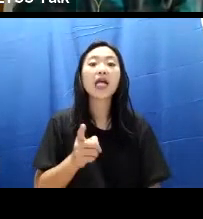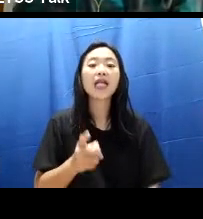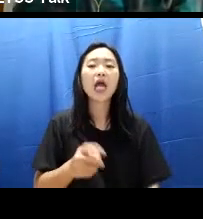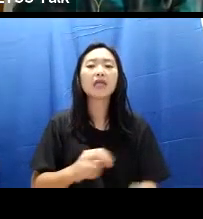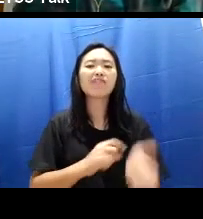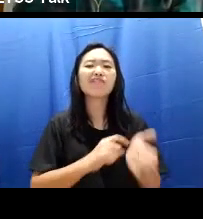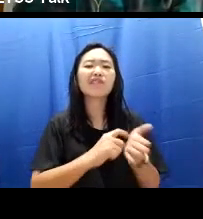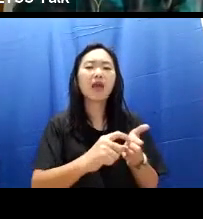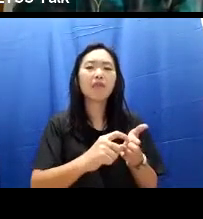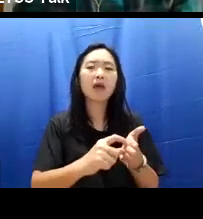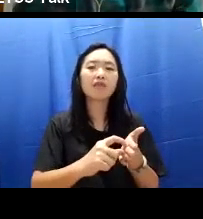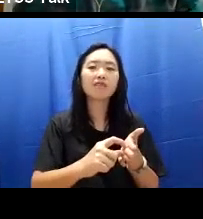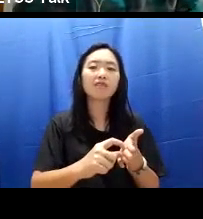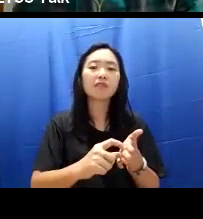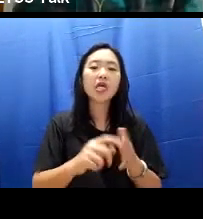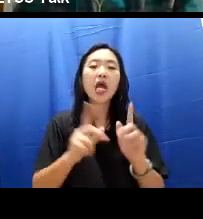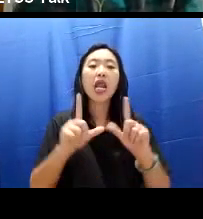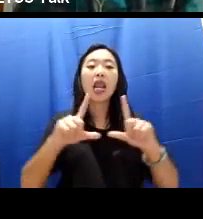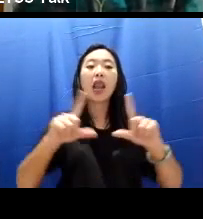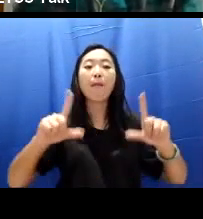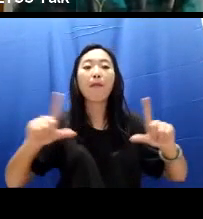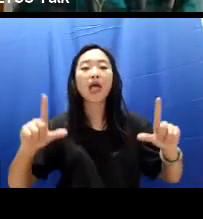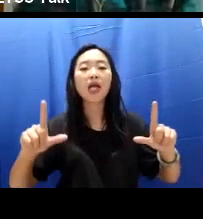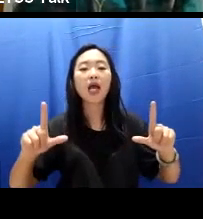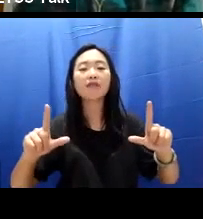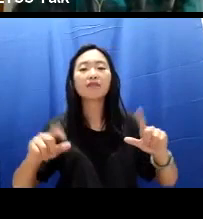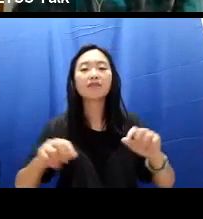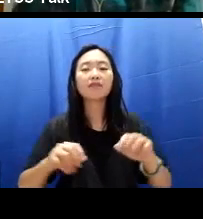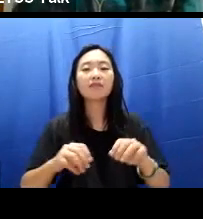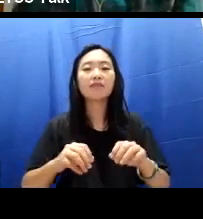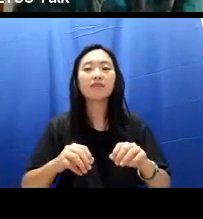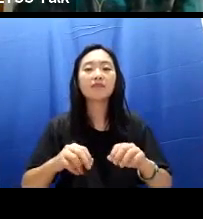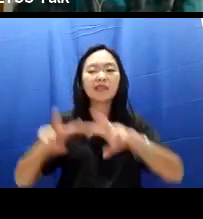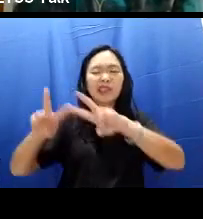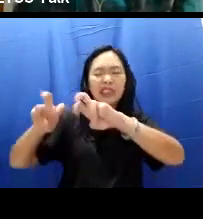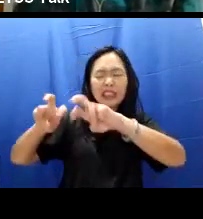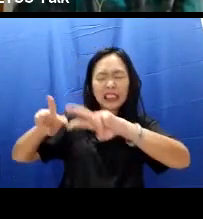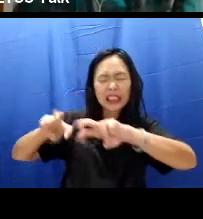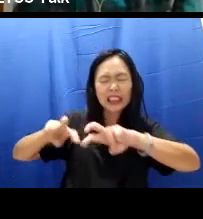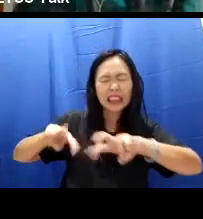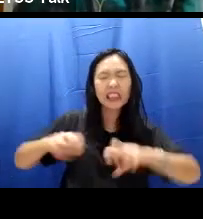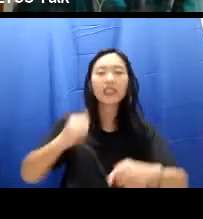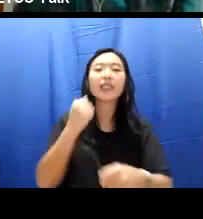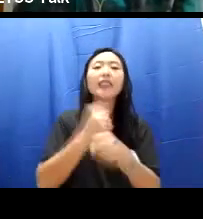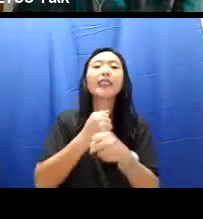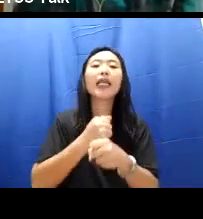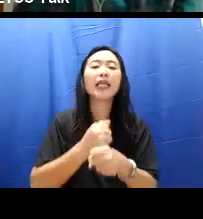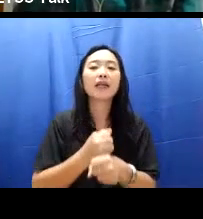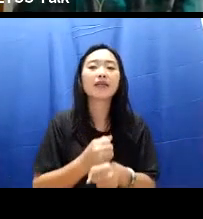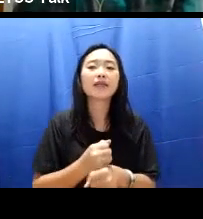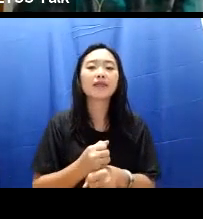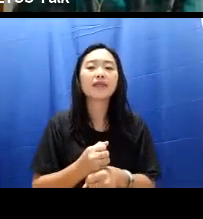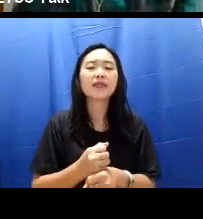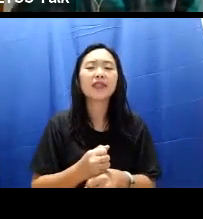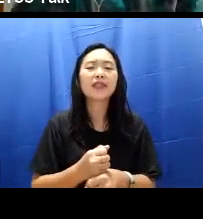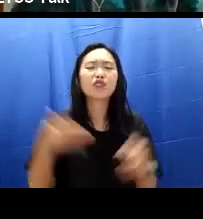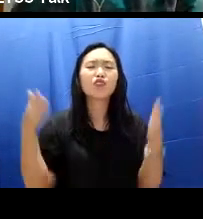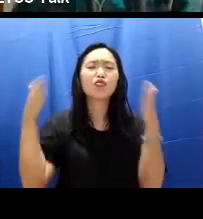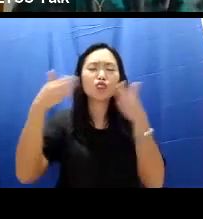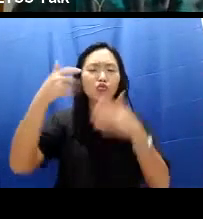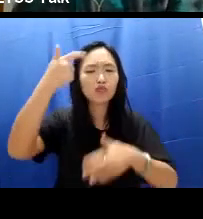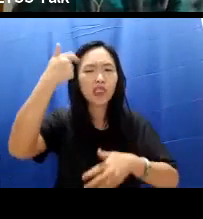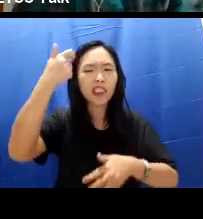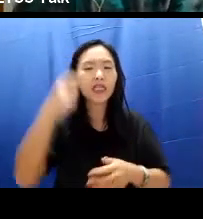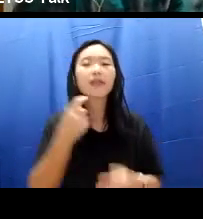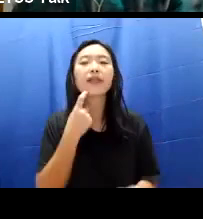dan pembangunan gitu. Sebelumnya ini studi wanita kalau nggak salah, unit studi wanita kalau nggak salah ya. Nah, kemudian